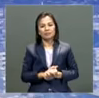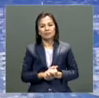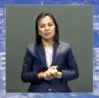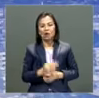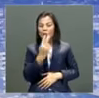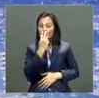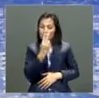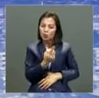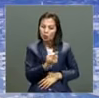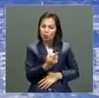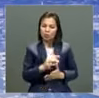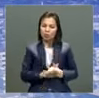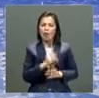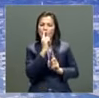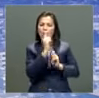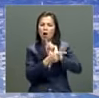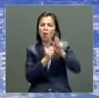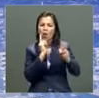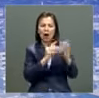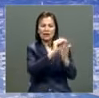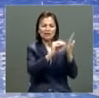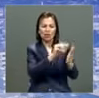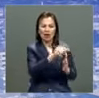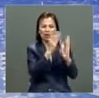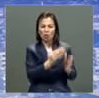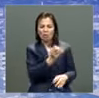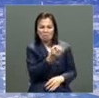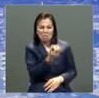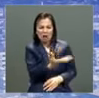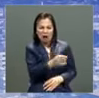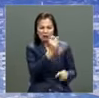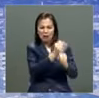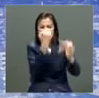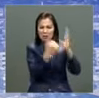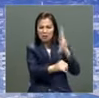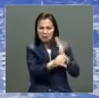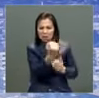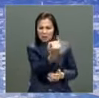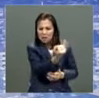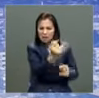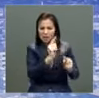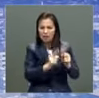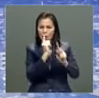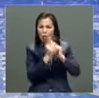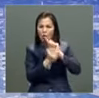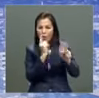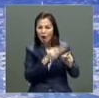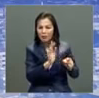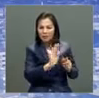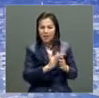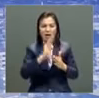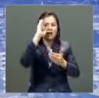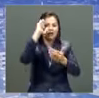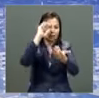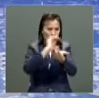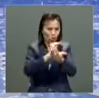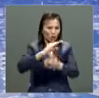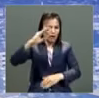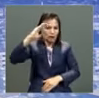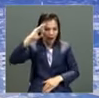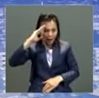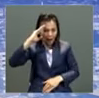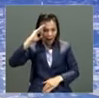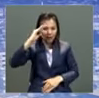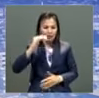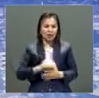ได้หลายๆมุมเราอย่าไปว่าเขาแต่ต้องขอบคุณเพราะว่าท่านผู้ที่ทั้งเป็นตำรวจทหารนะครับ